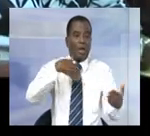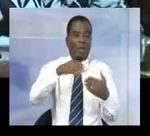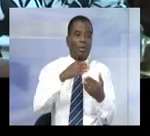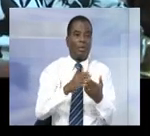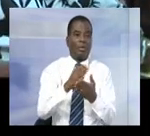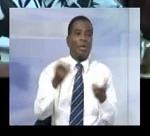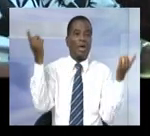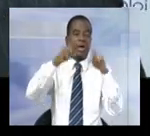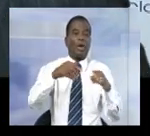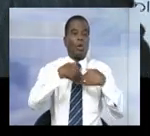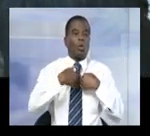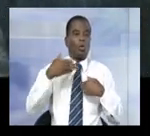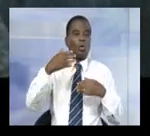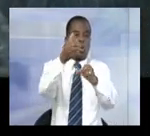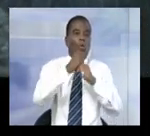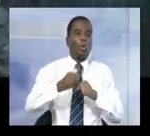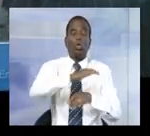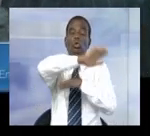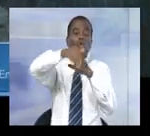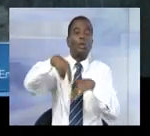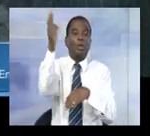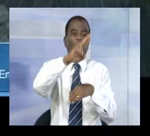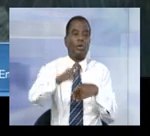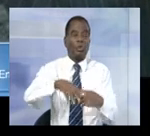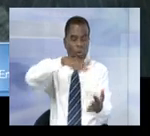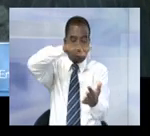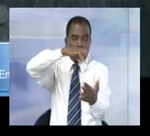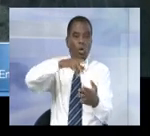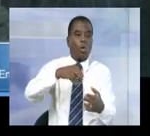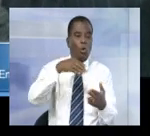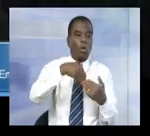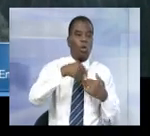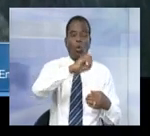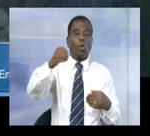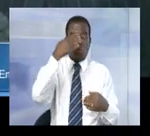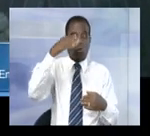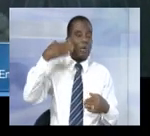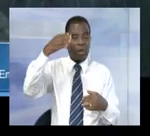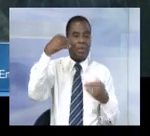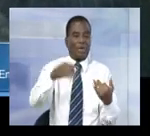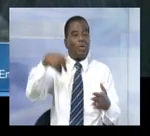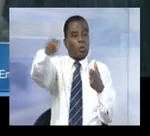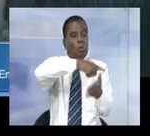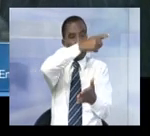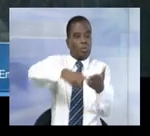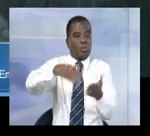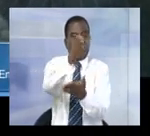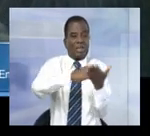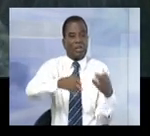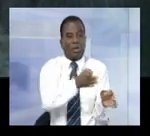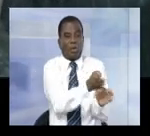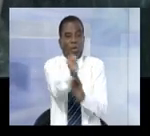nommé. Quand on aura tous les éléments, tous les résultats donc de l'étude, on saura alors s'il faille supprimer certaines